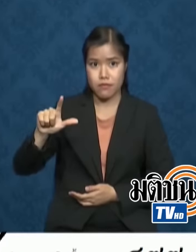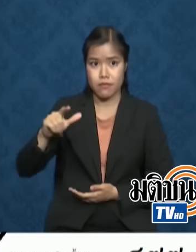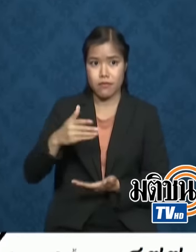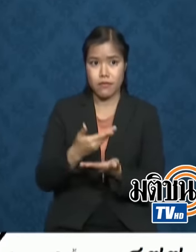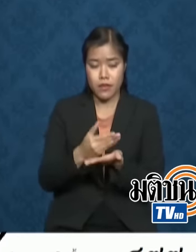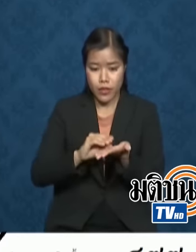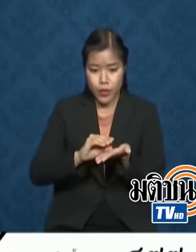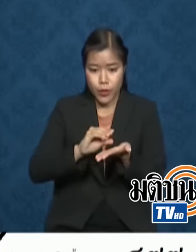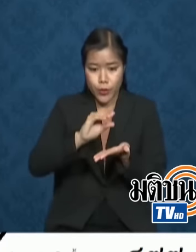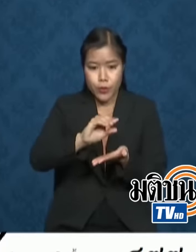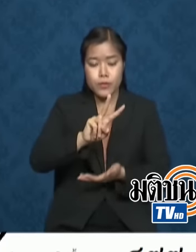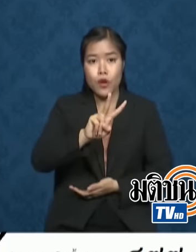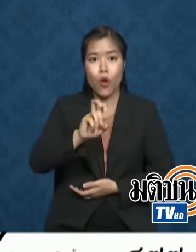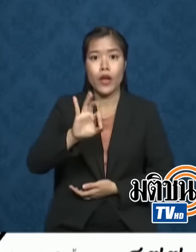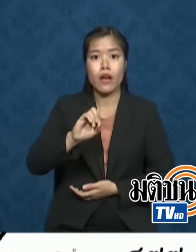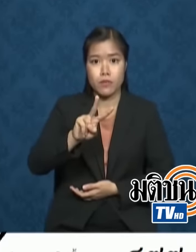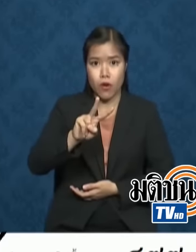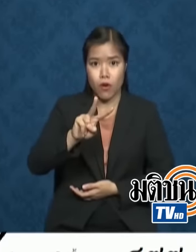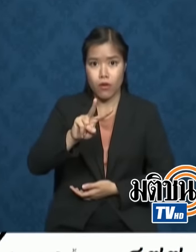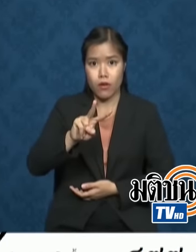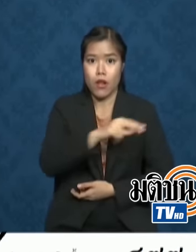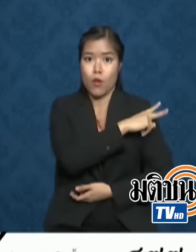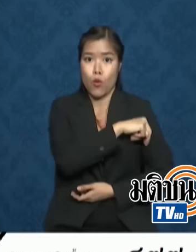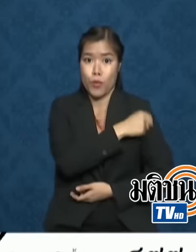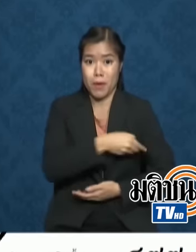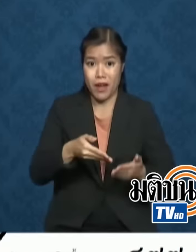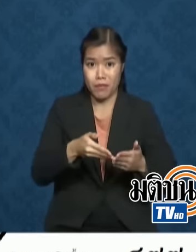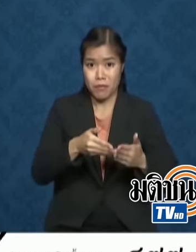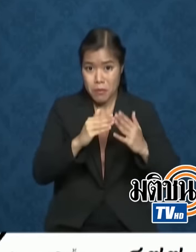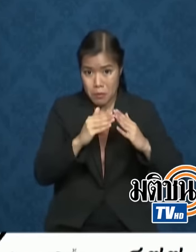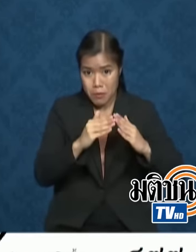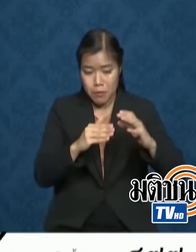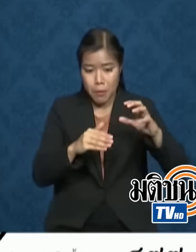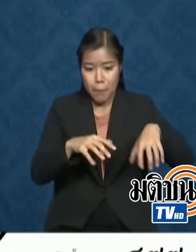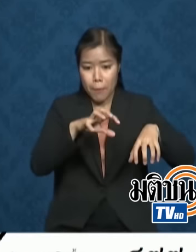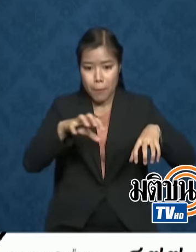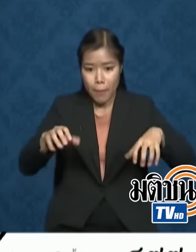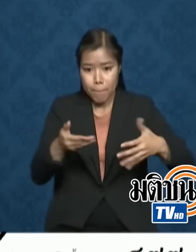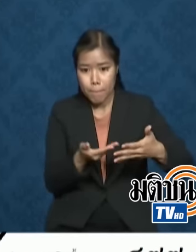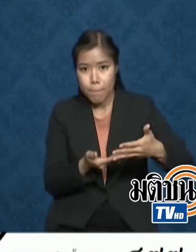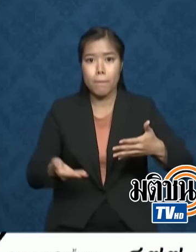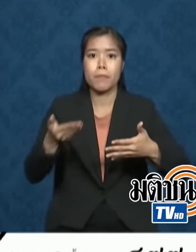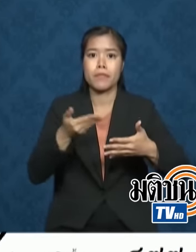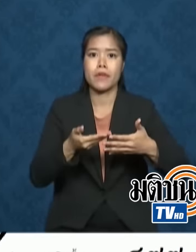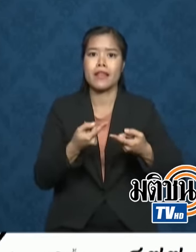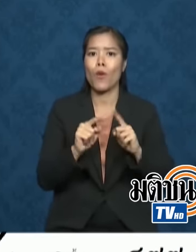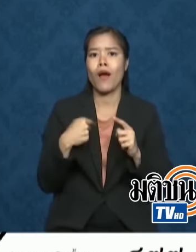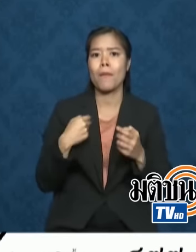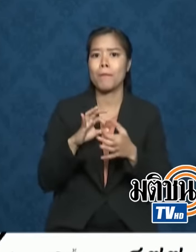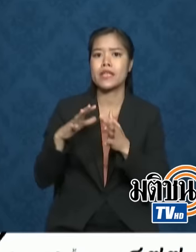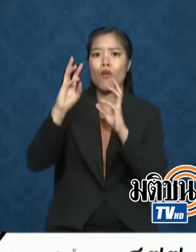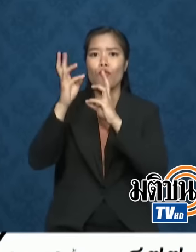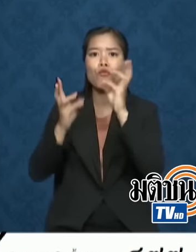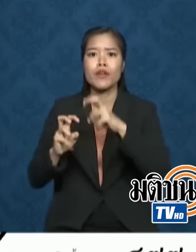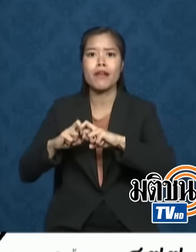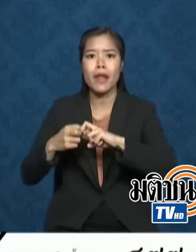292ล้านบาทเป็นการยกระดับมาตรฐานโรงพยาบาล Green and Clean ซึ่งก็ไม่ได้เกี่ยวข้องอะไรกับผู้ที่รับผลกระทบจาก PM 2.5 เหลืออีก